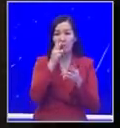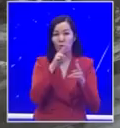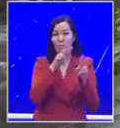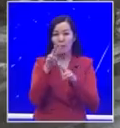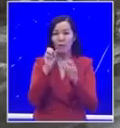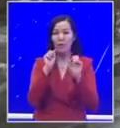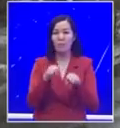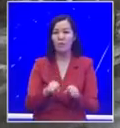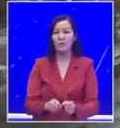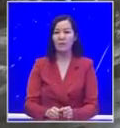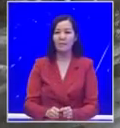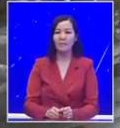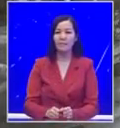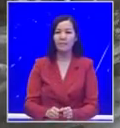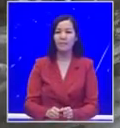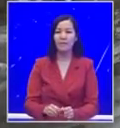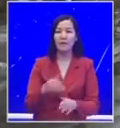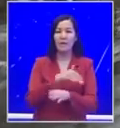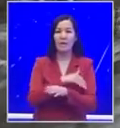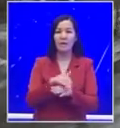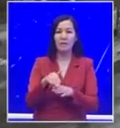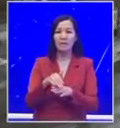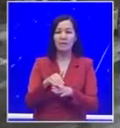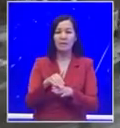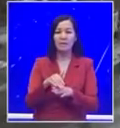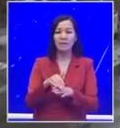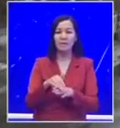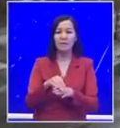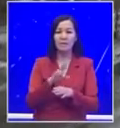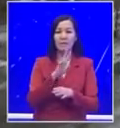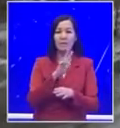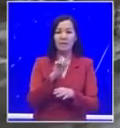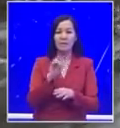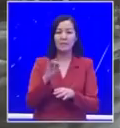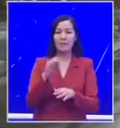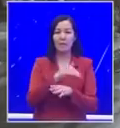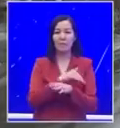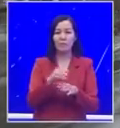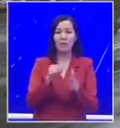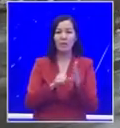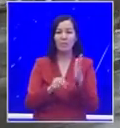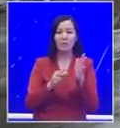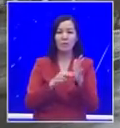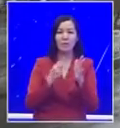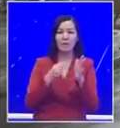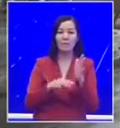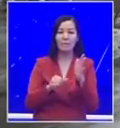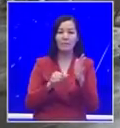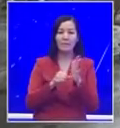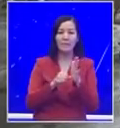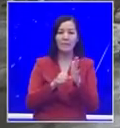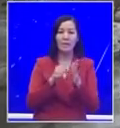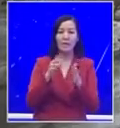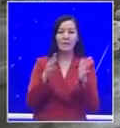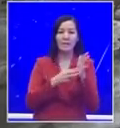болады. По вот этому адресу Назарбаева 68. Мына Назарбаев көшесіндегі 68-78 үйге біз жоба бойынша 8